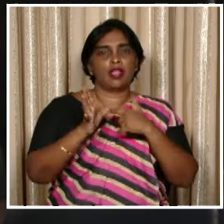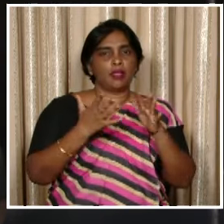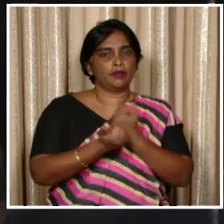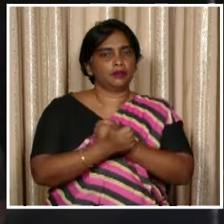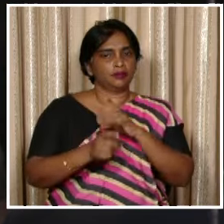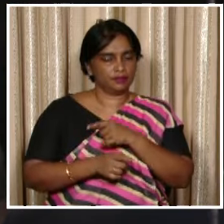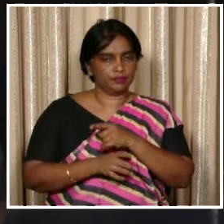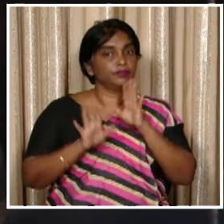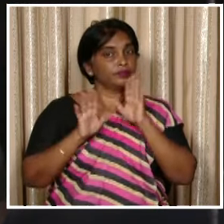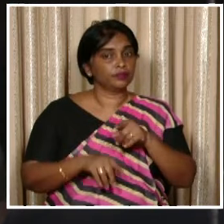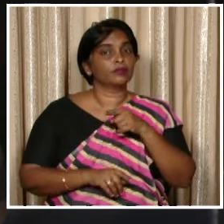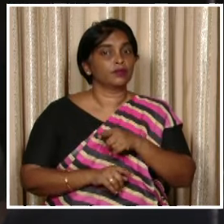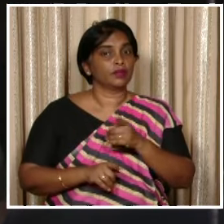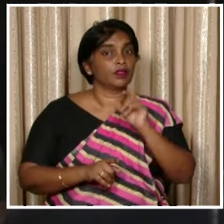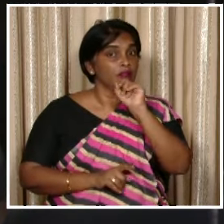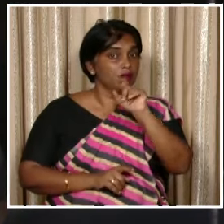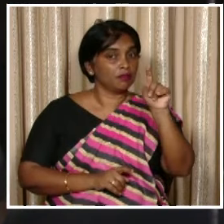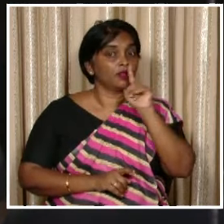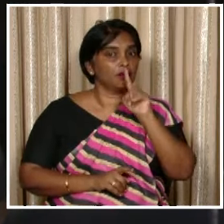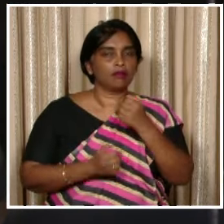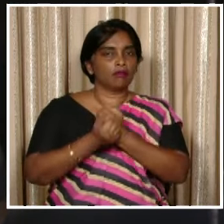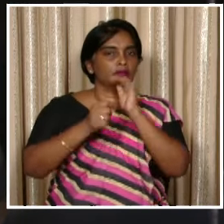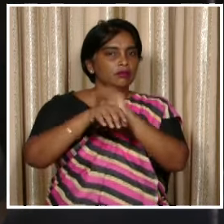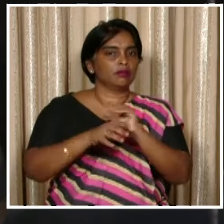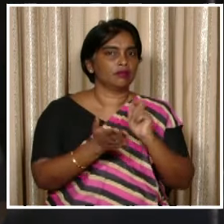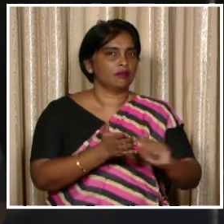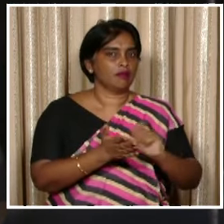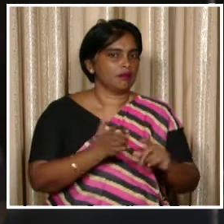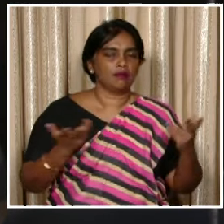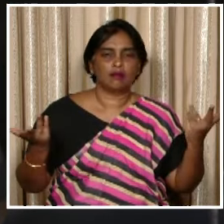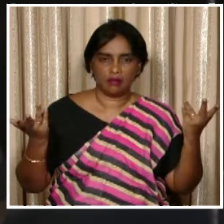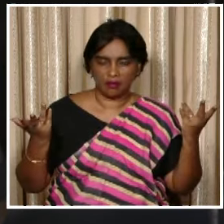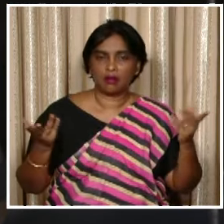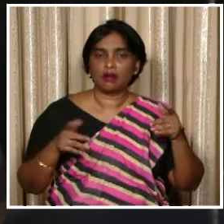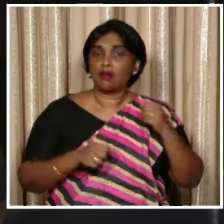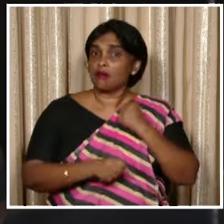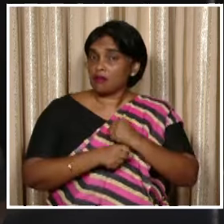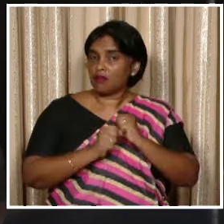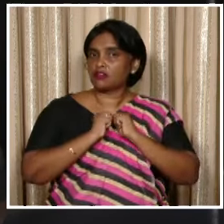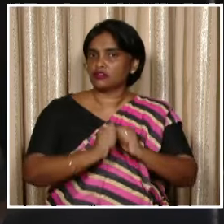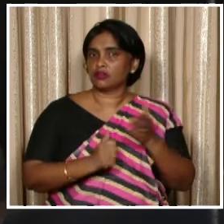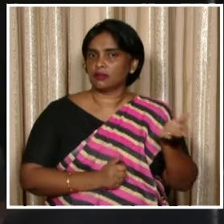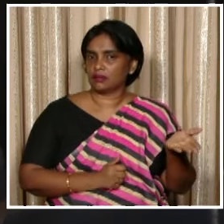තියෙනවා. හැබැයි ඒගොල්ලෝ තව නම් කියලා තියෙනවා, ඒව එකක්වත් සඳහන් කරගෙනත් නැහැ. මොකද මේක